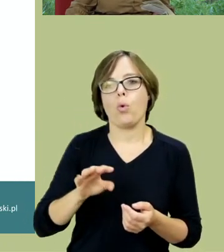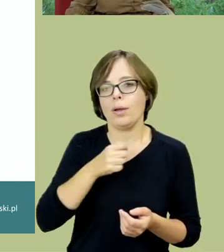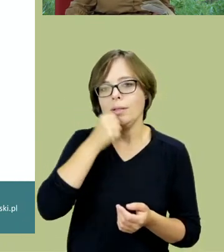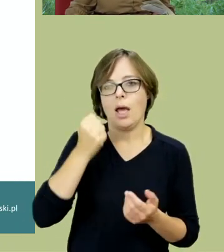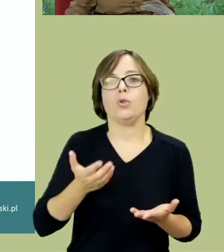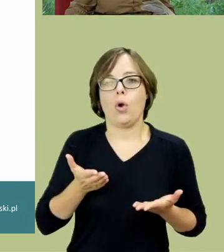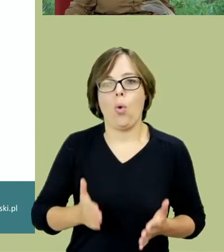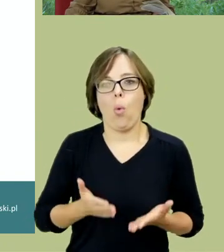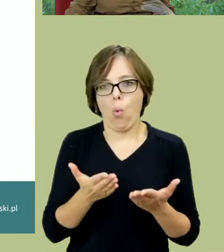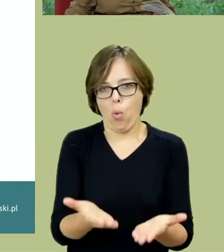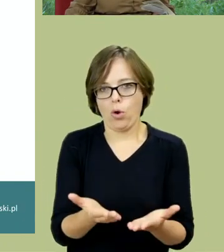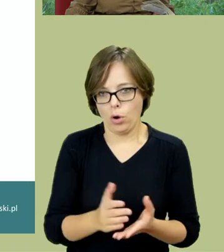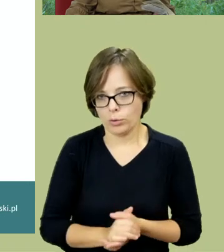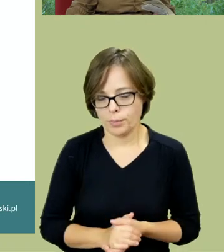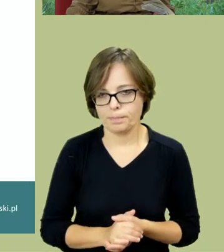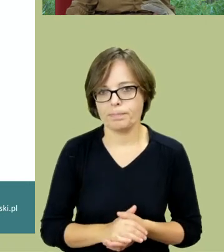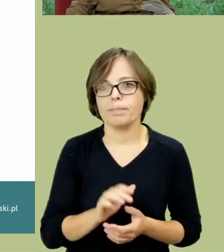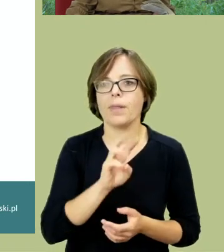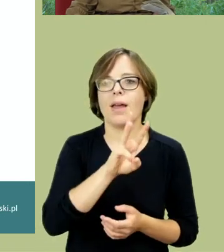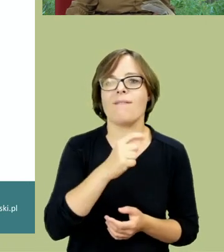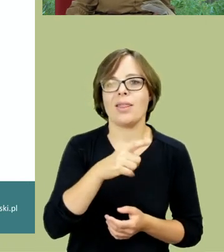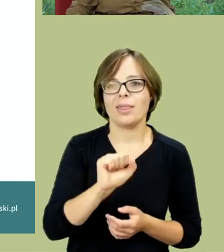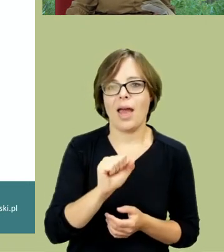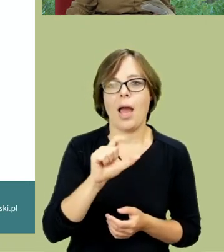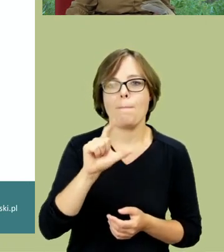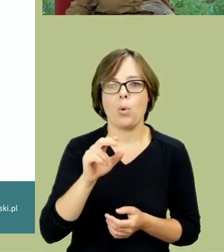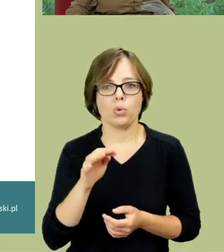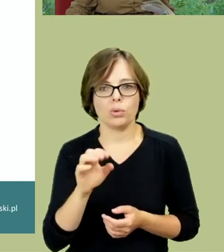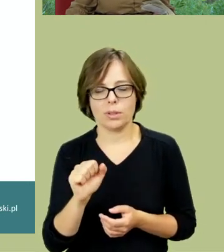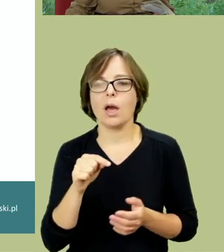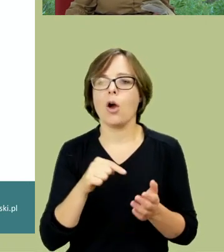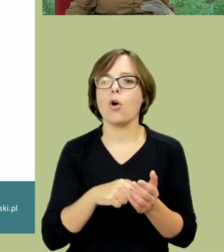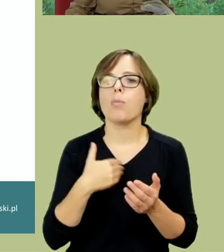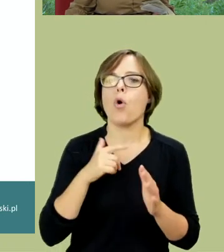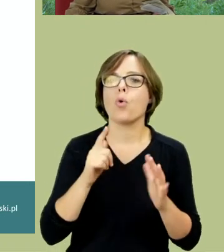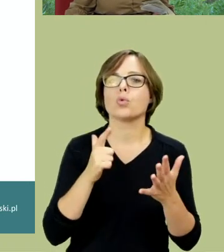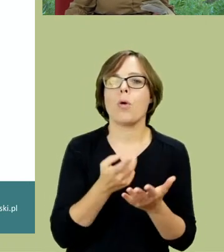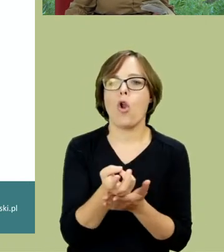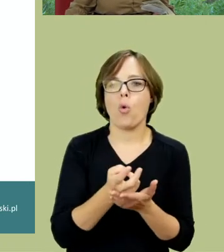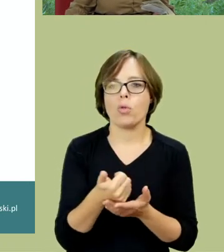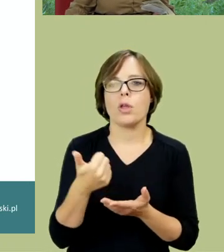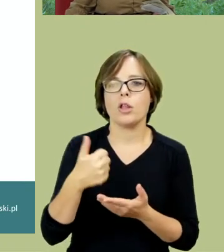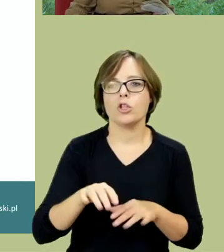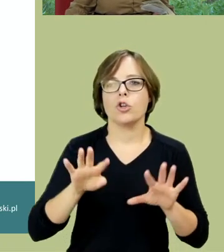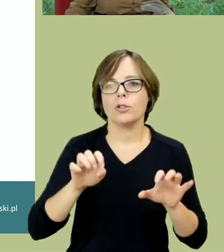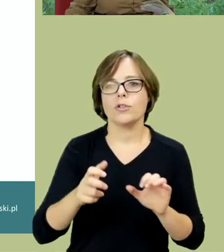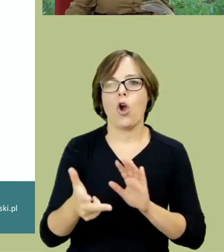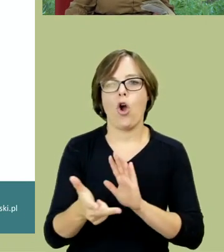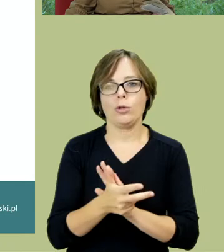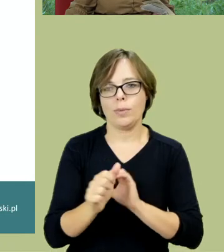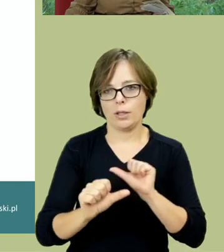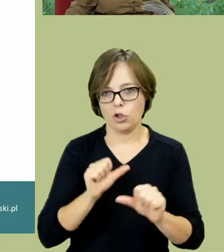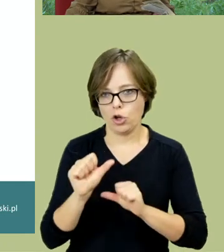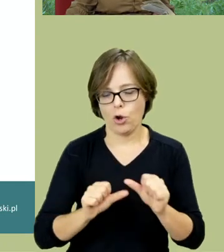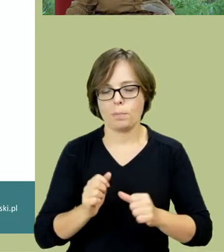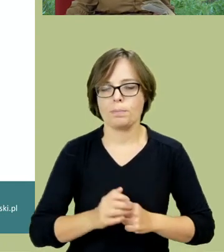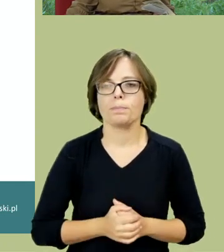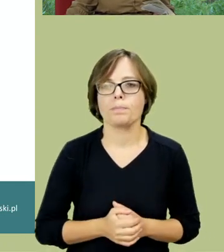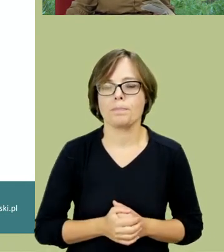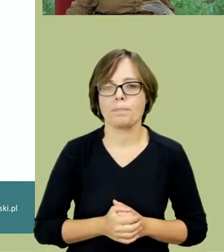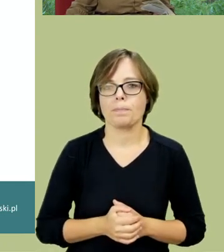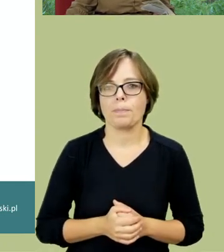córka Wanda Piłsudska. Miało to miejsce 7 lutego 1918 roku